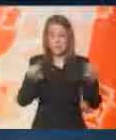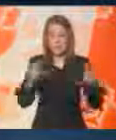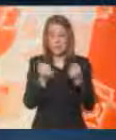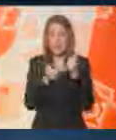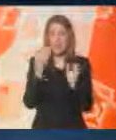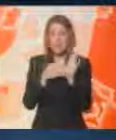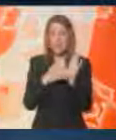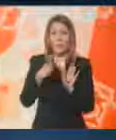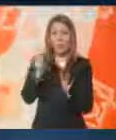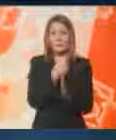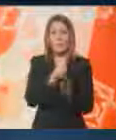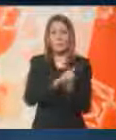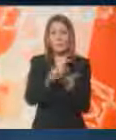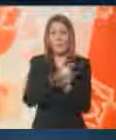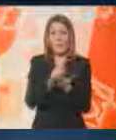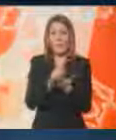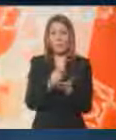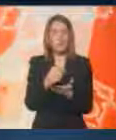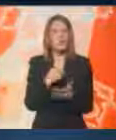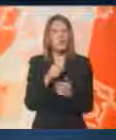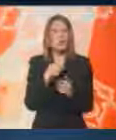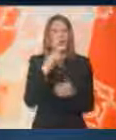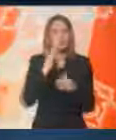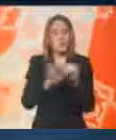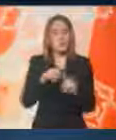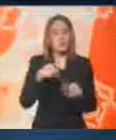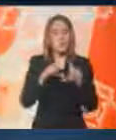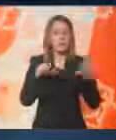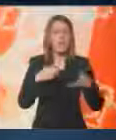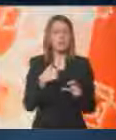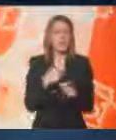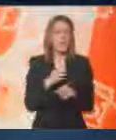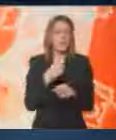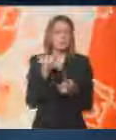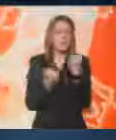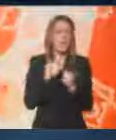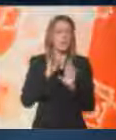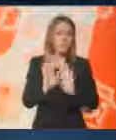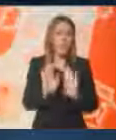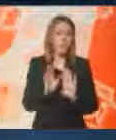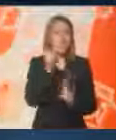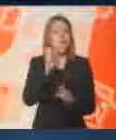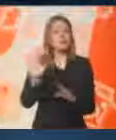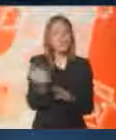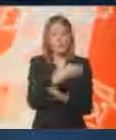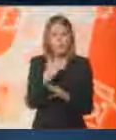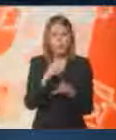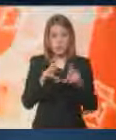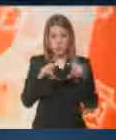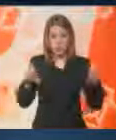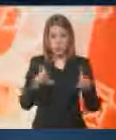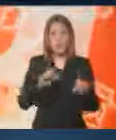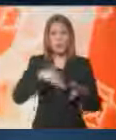Nemate potrebe da uzimate ove privremene tablice? O, za sad, dok traje registracija, ću da vozim sa te tablice. Kad bude isteklo, onda